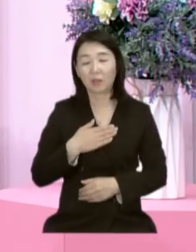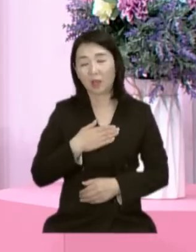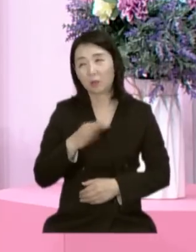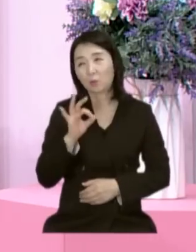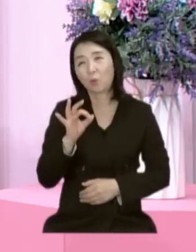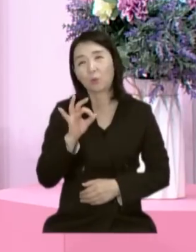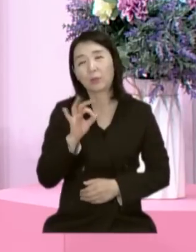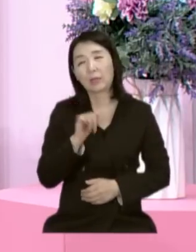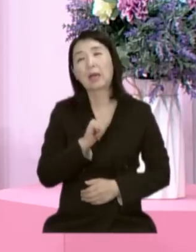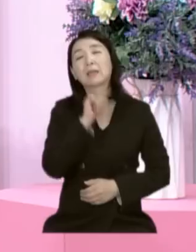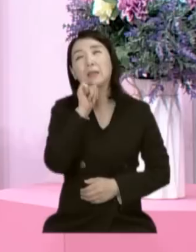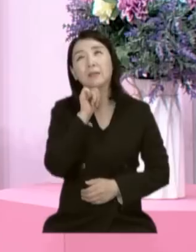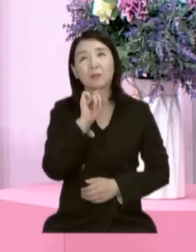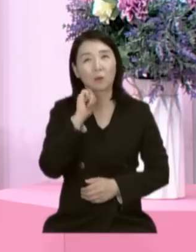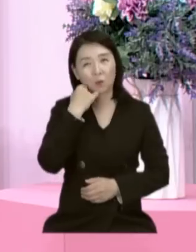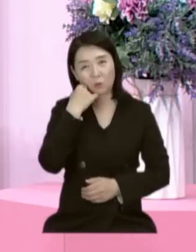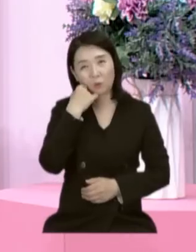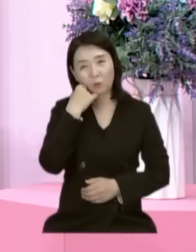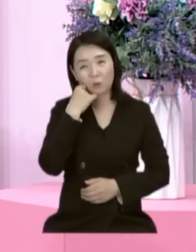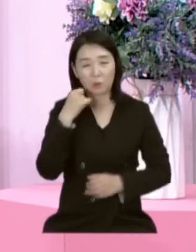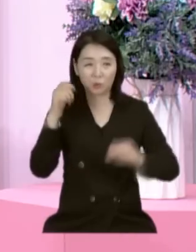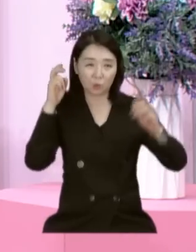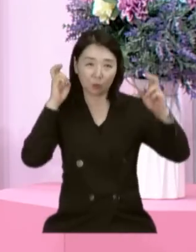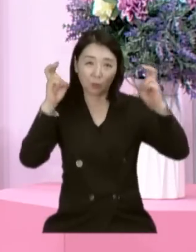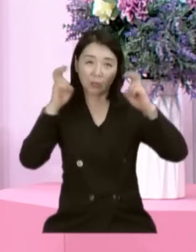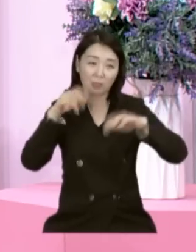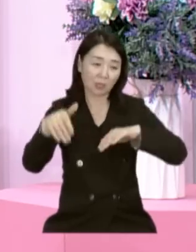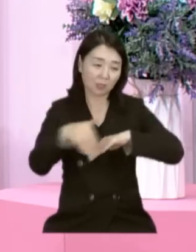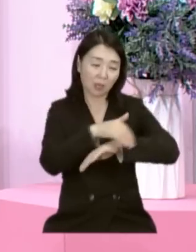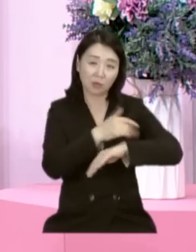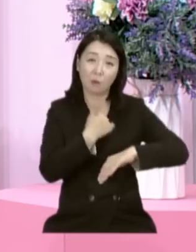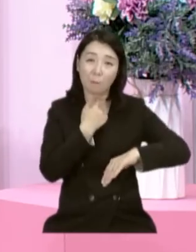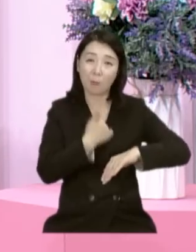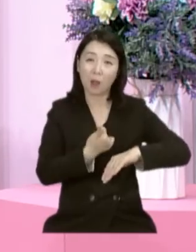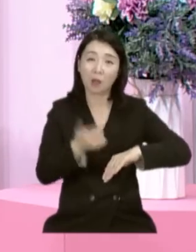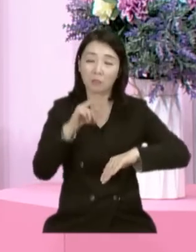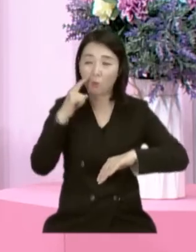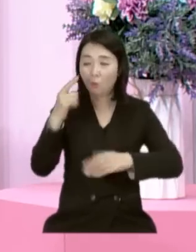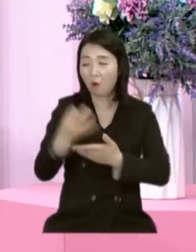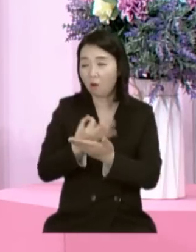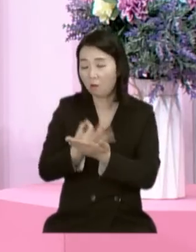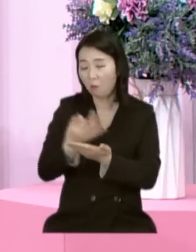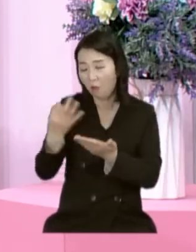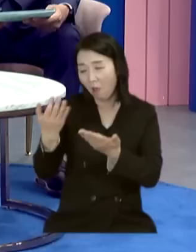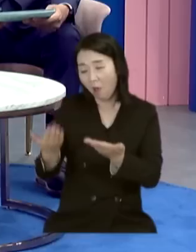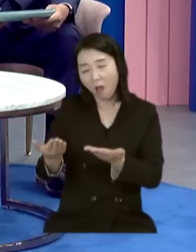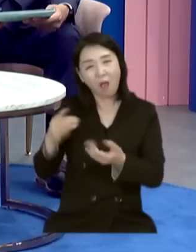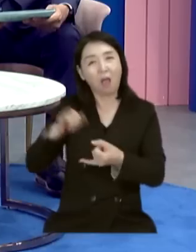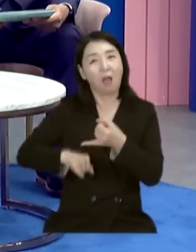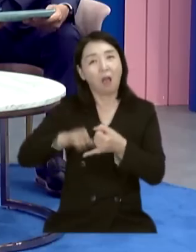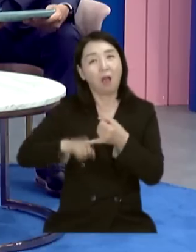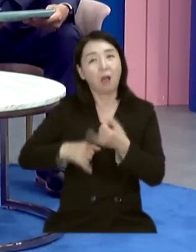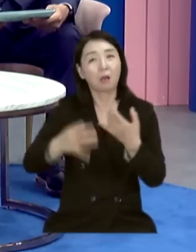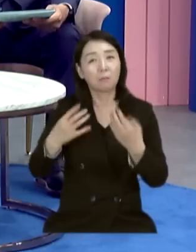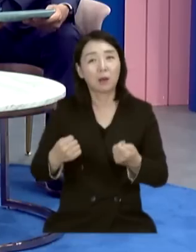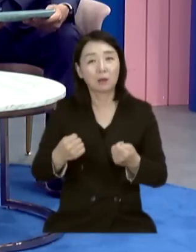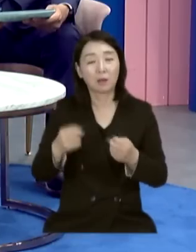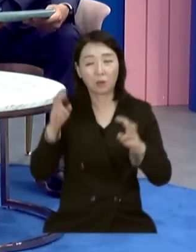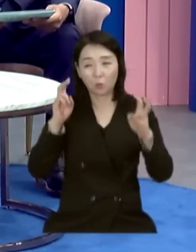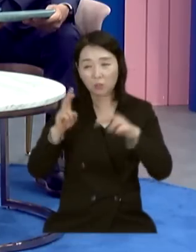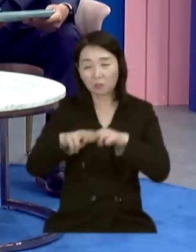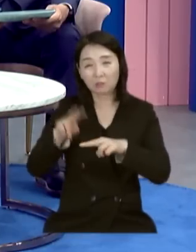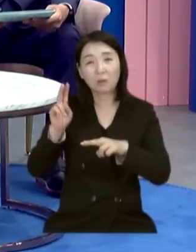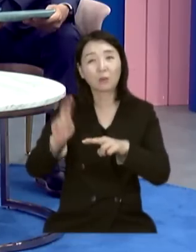상당히 어려운 시기고 직장이랑은 다니는데 직장에서도 뭐 월급도 제때 안 나오고